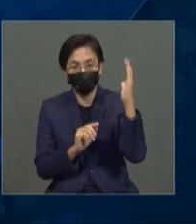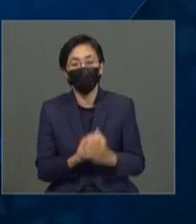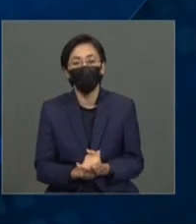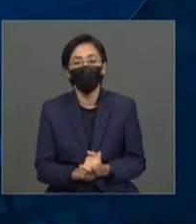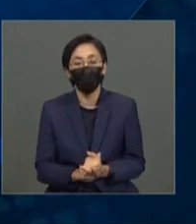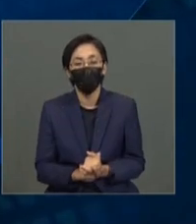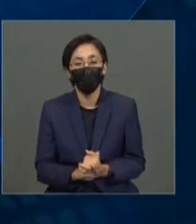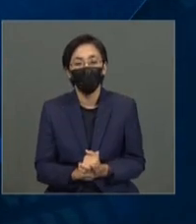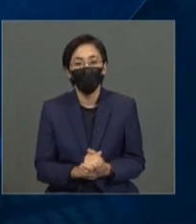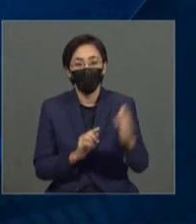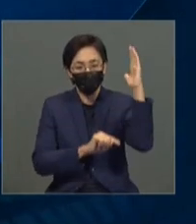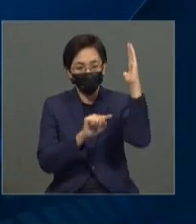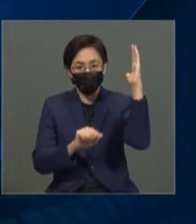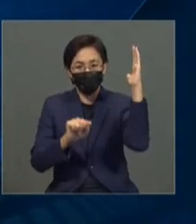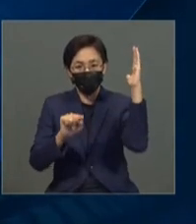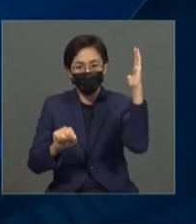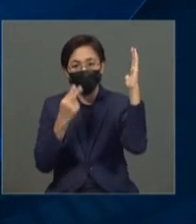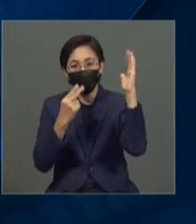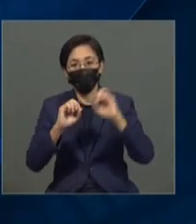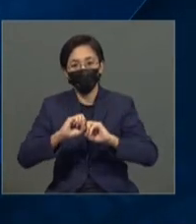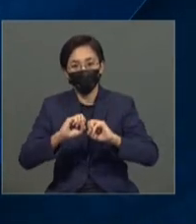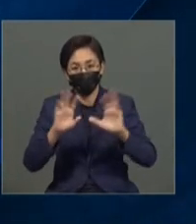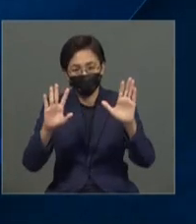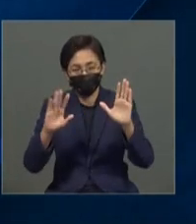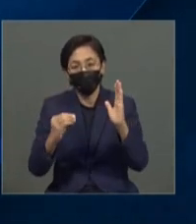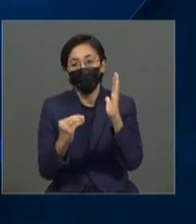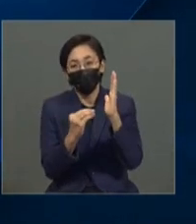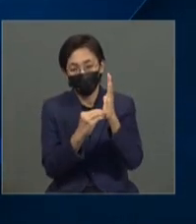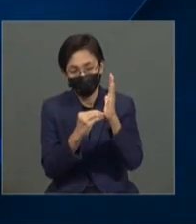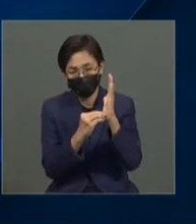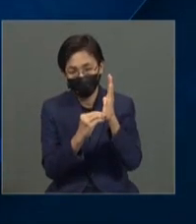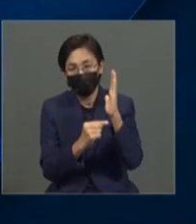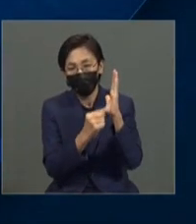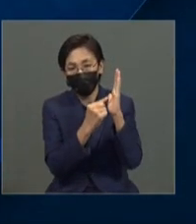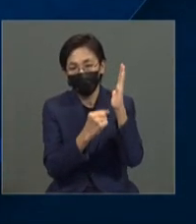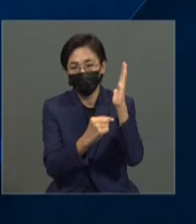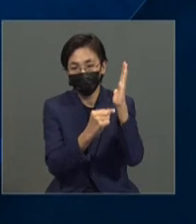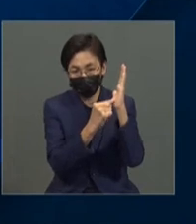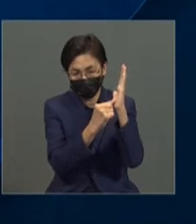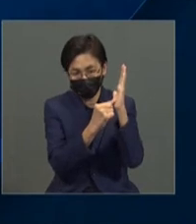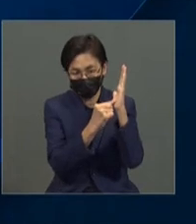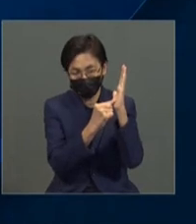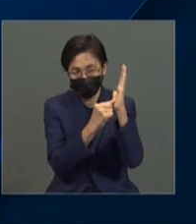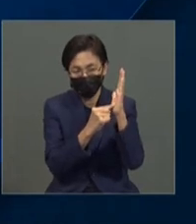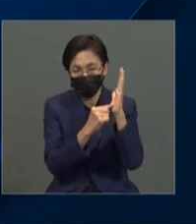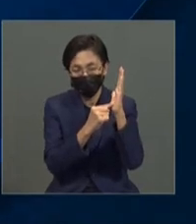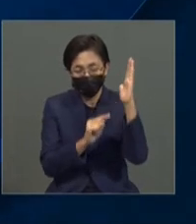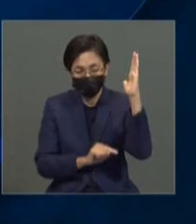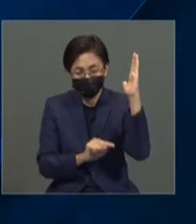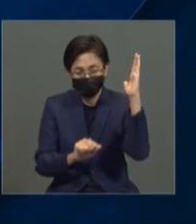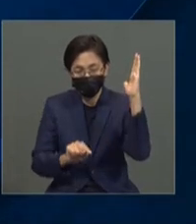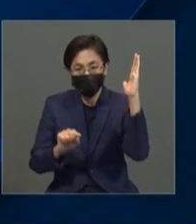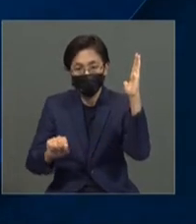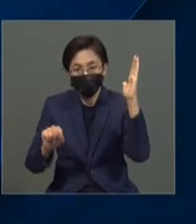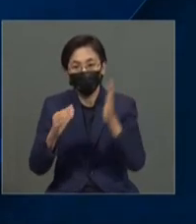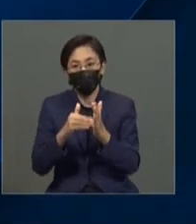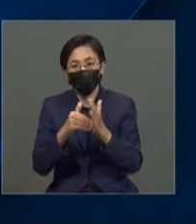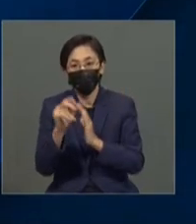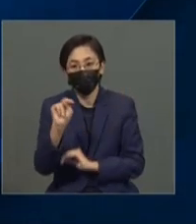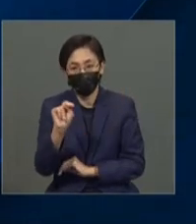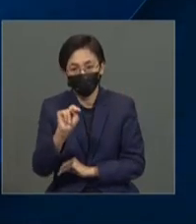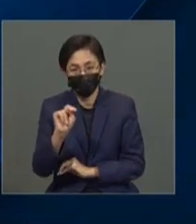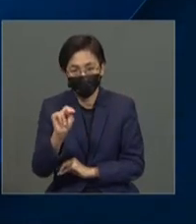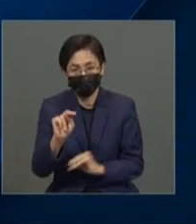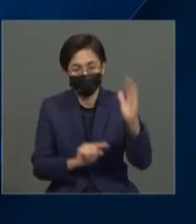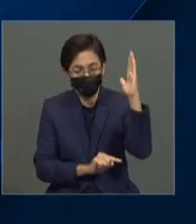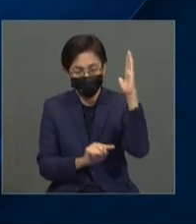สไลด์ที่ชัดเจนว่าส่วนของกรุงเทพและปริมณฑลคือการแสดงโดยกราฟสีน้ำเงินนะคะจะ